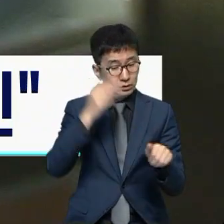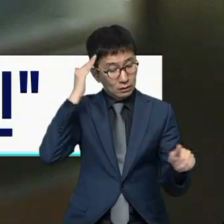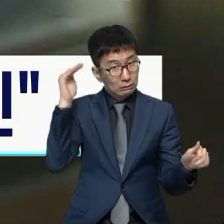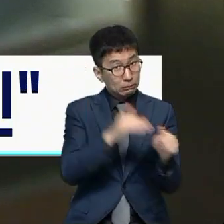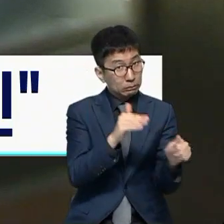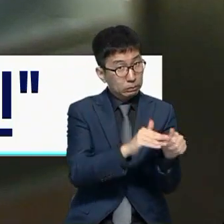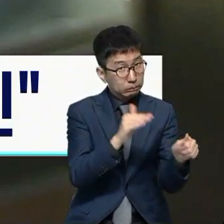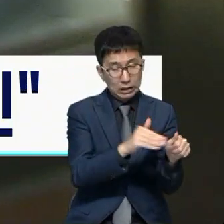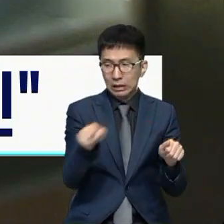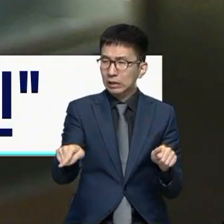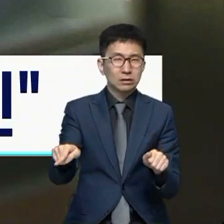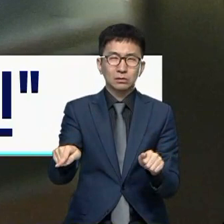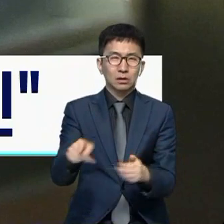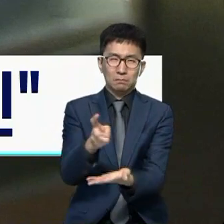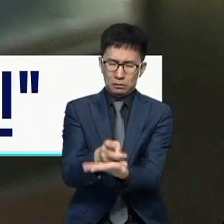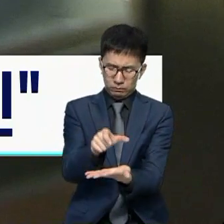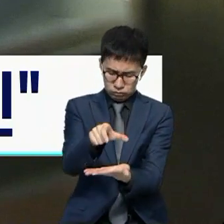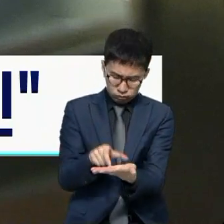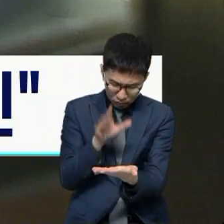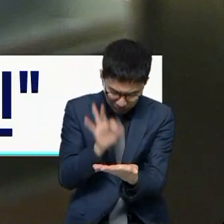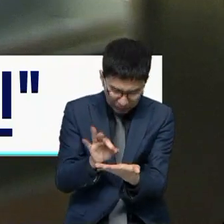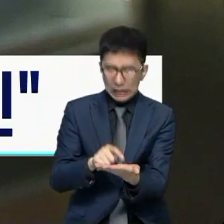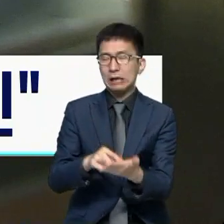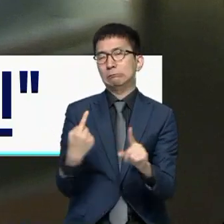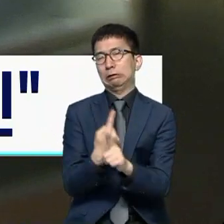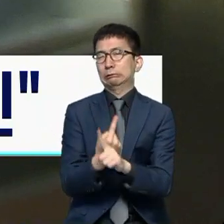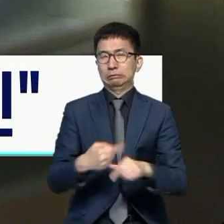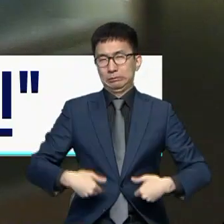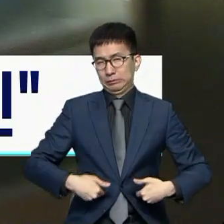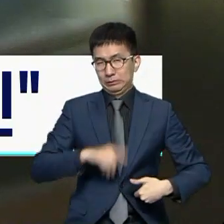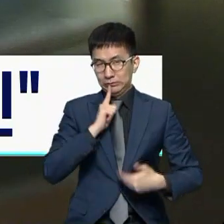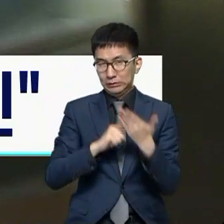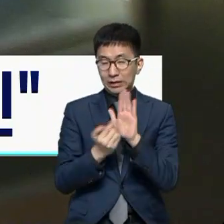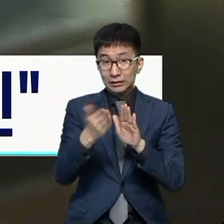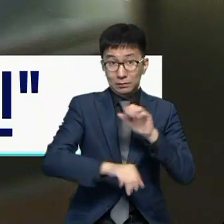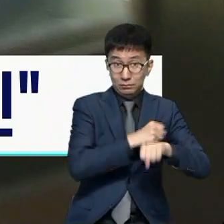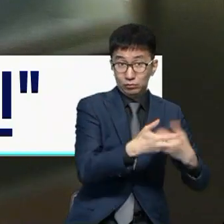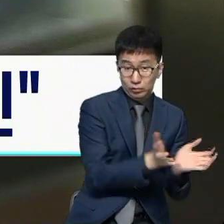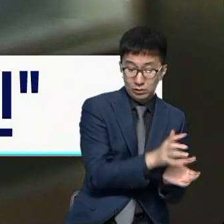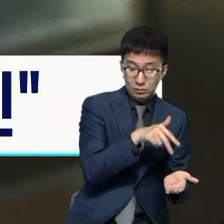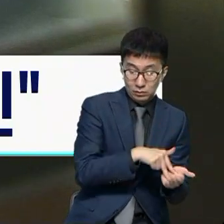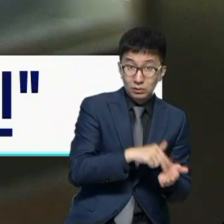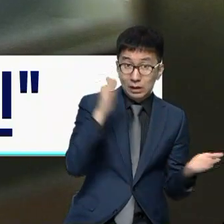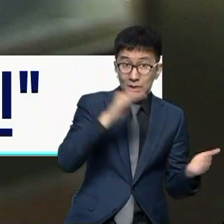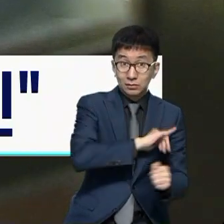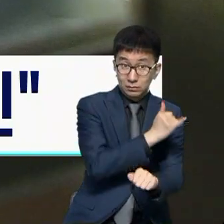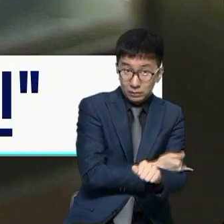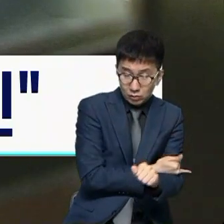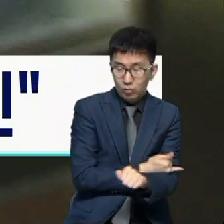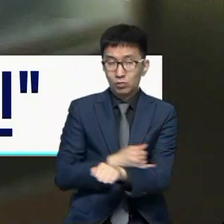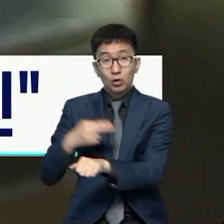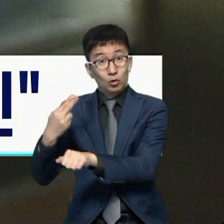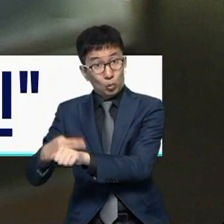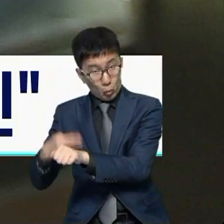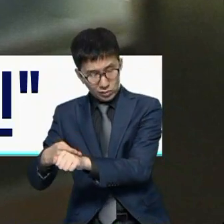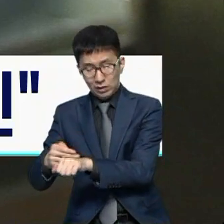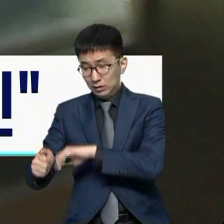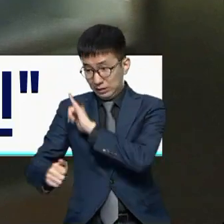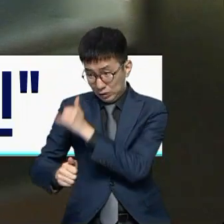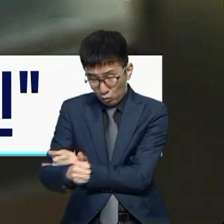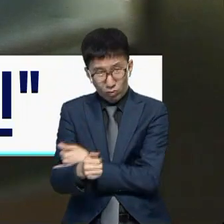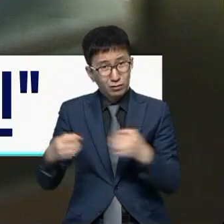교권을 침해하는 불합리한 조례 개정을 지시했는데, 야당은 학생 인권과 교권은 맞서는 개념이